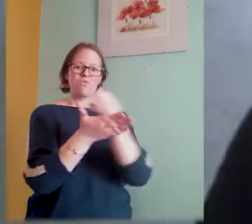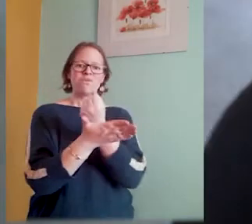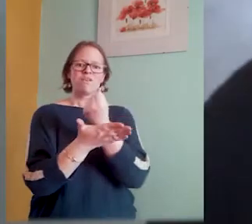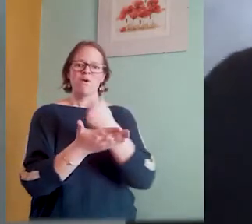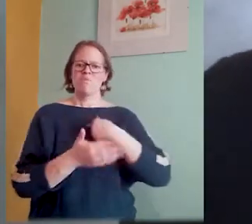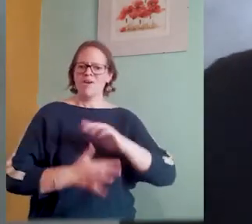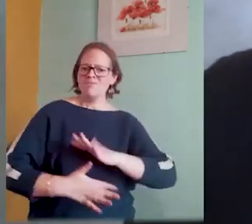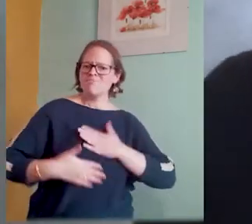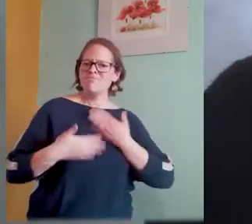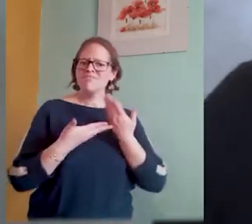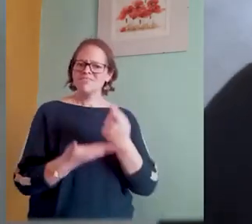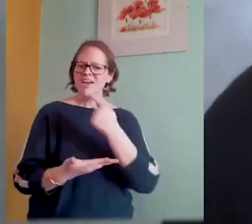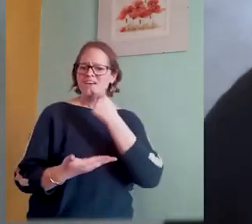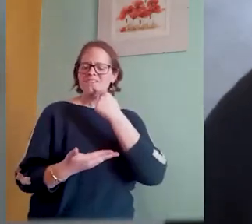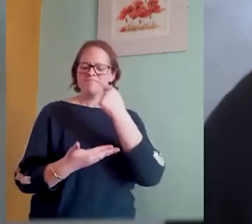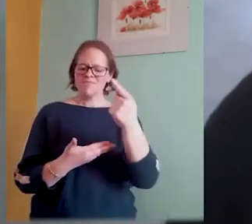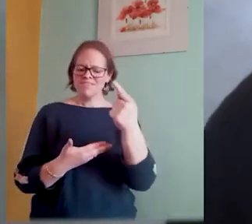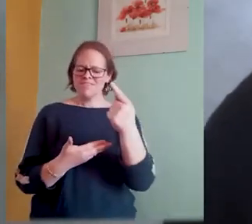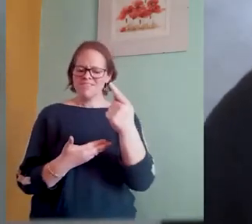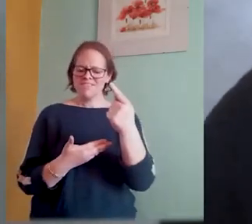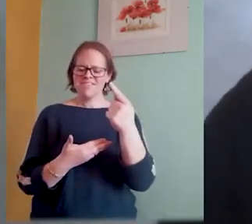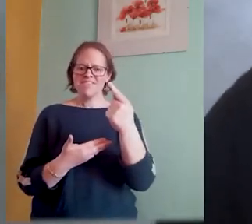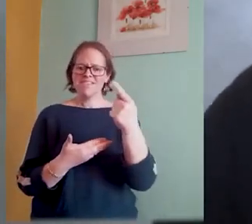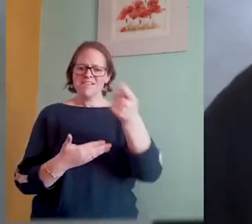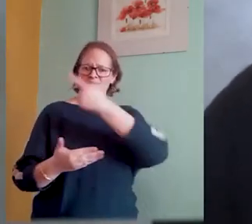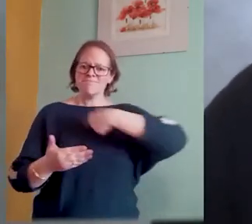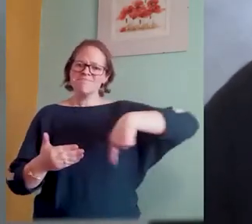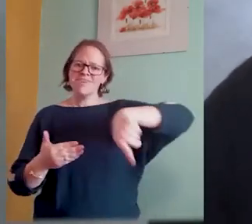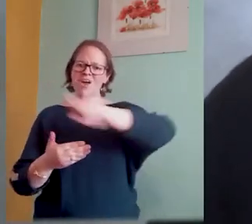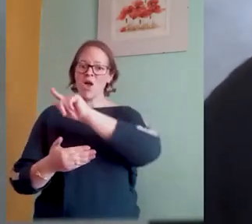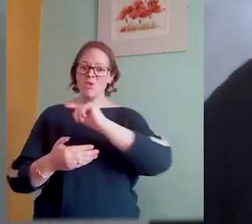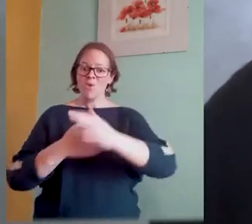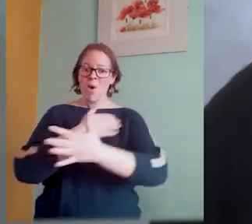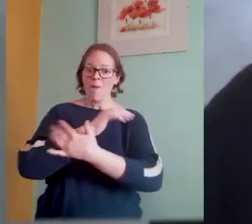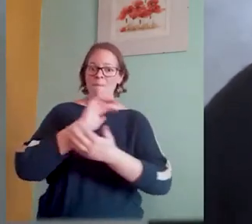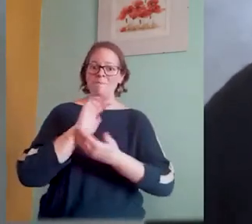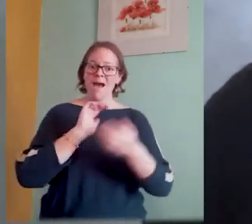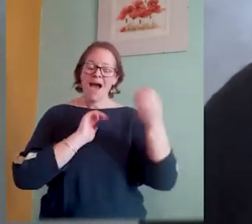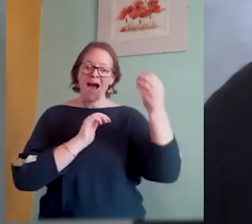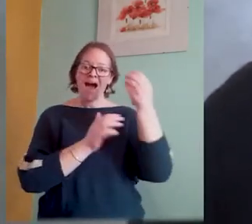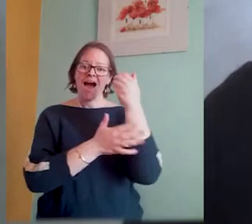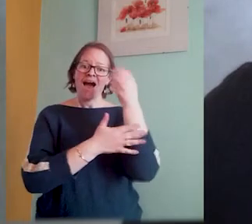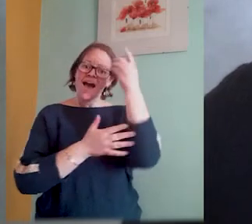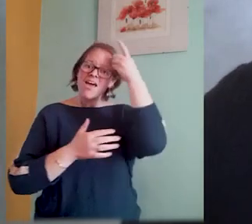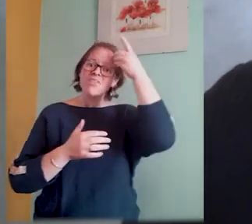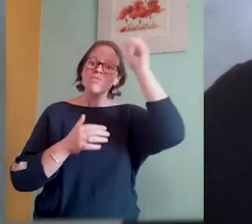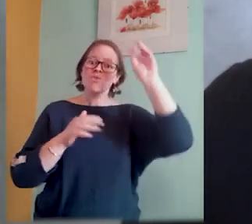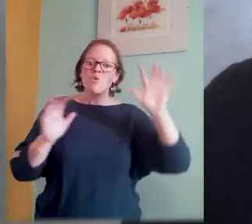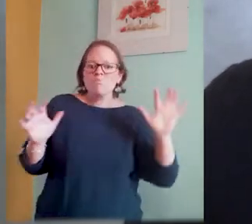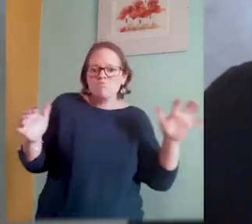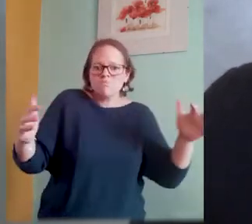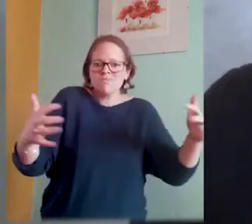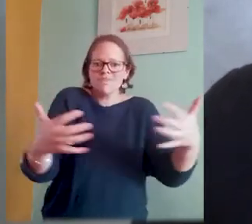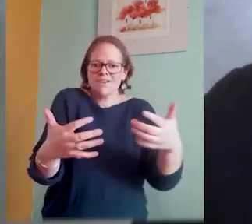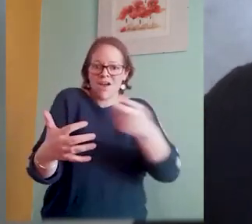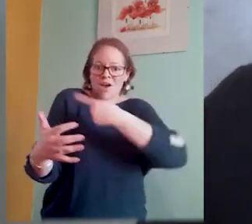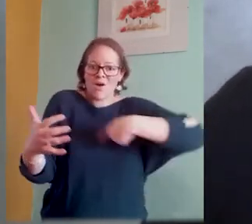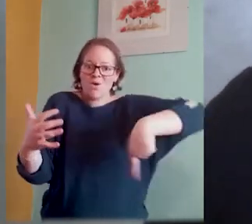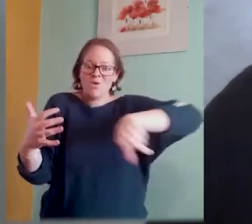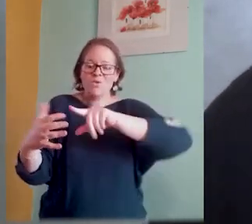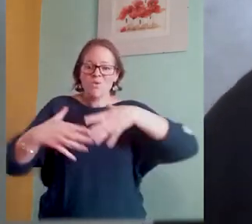de commencer ce culte en disant que nous sommes dans ses bras. Nous sommes dans ses bras et nous sommes sauvés et nous